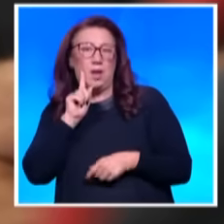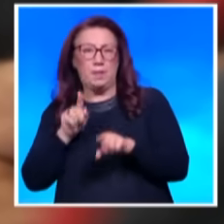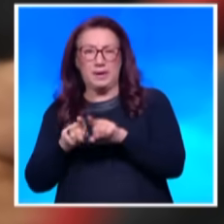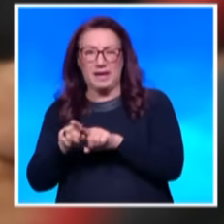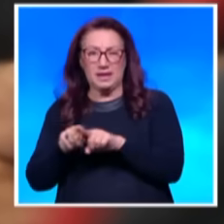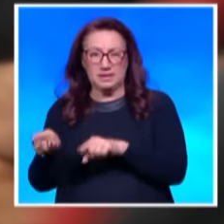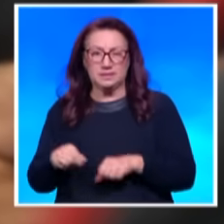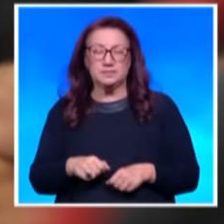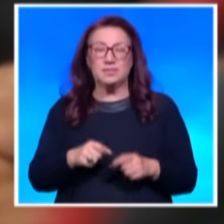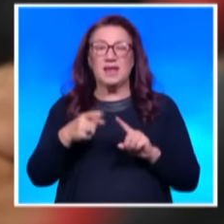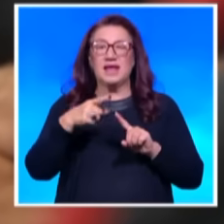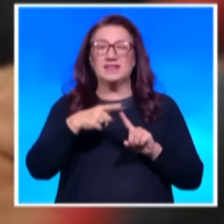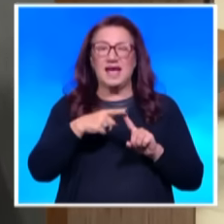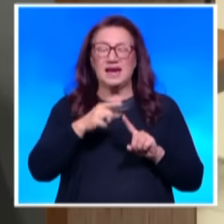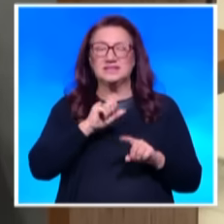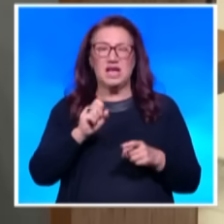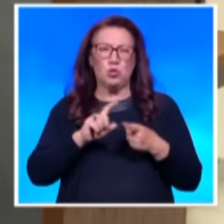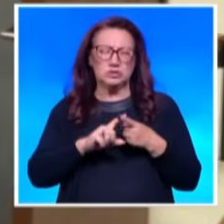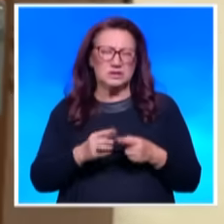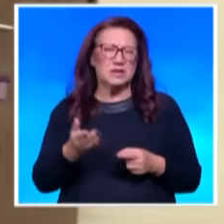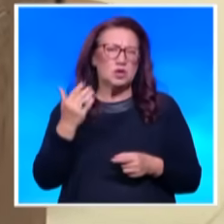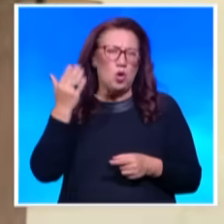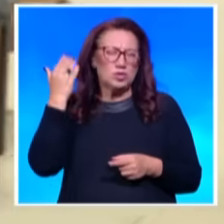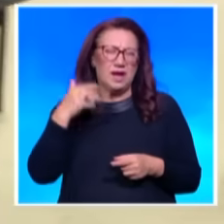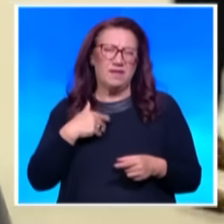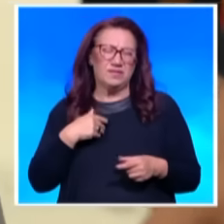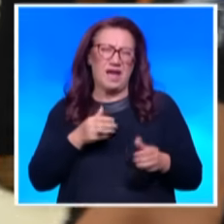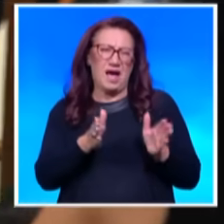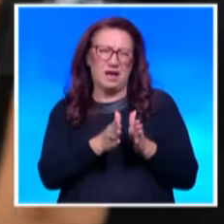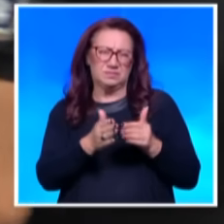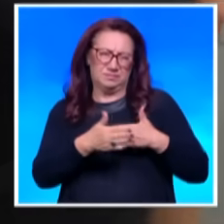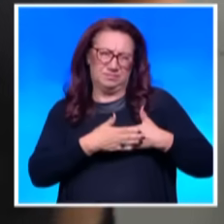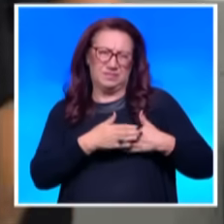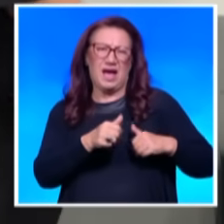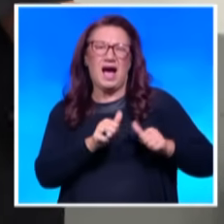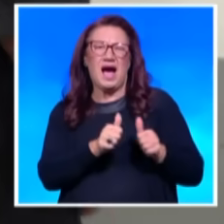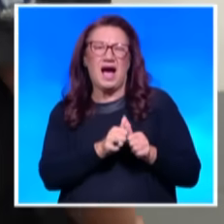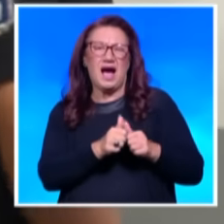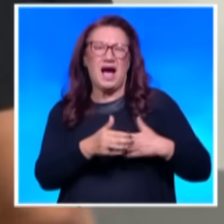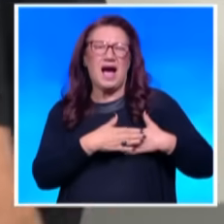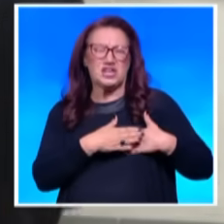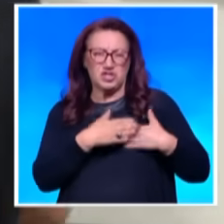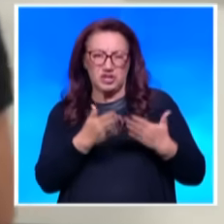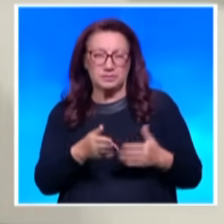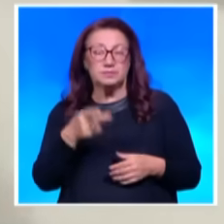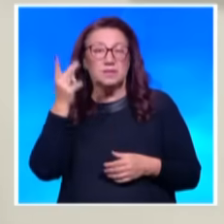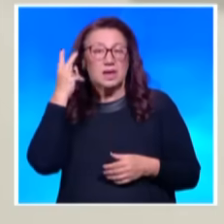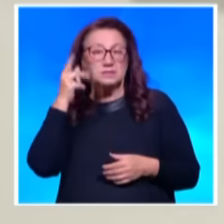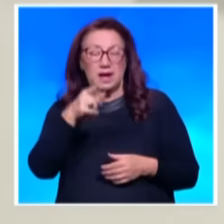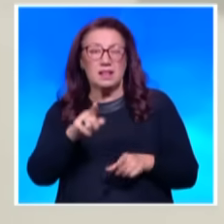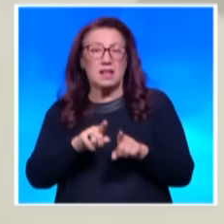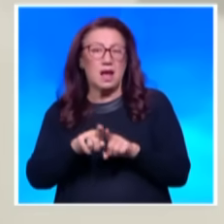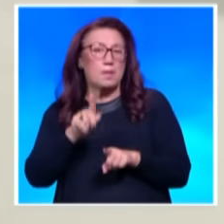Тереза и Константин имат връзка от години. Разбрала за убийството и че приятелят ти е задържан като помагач на предполагаемия извършител